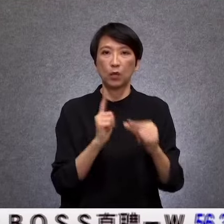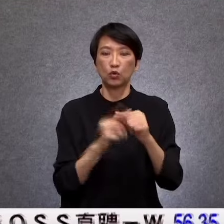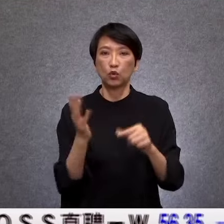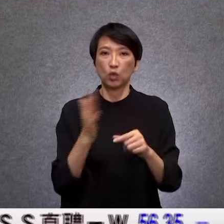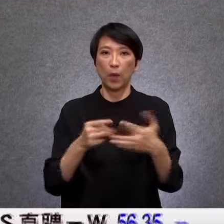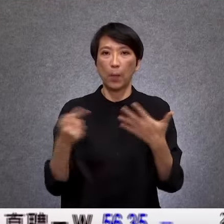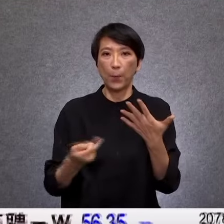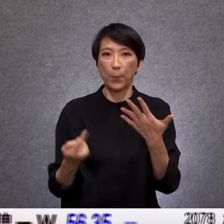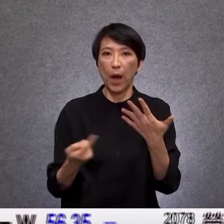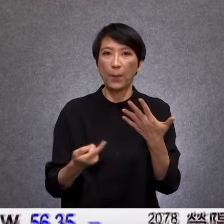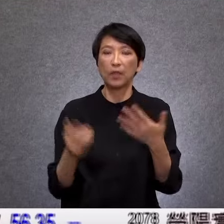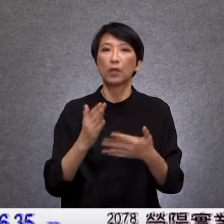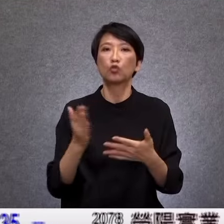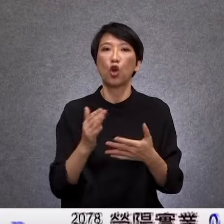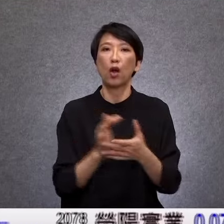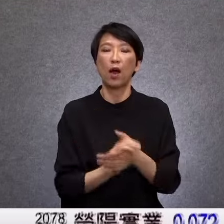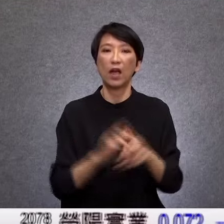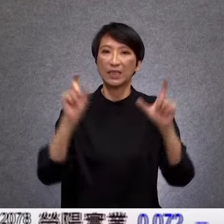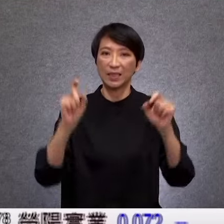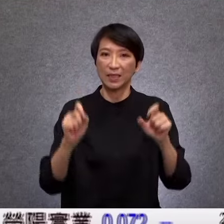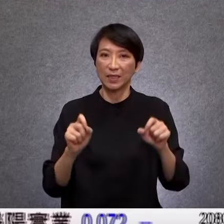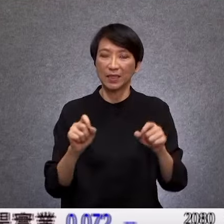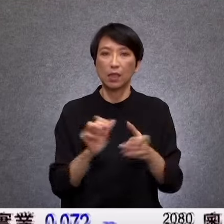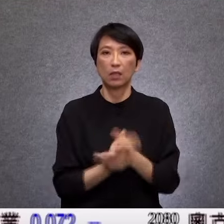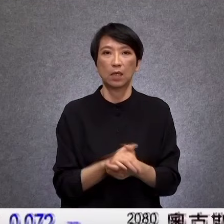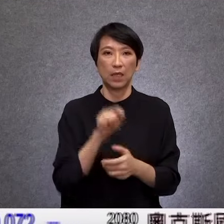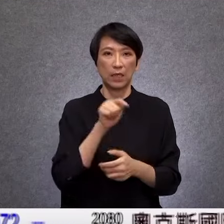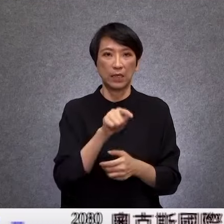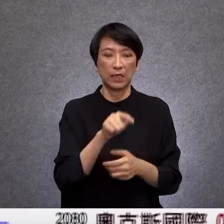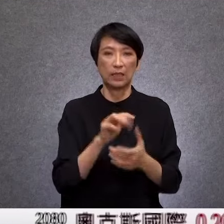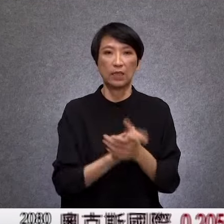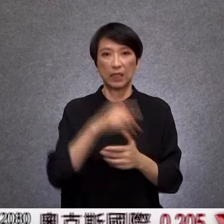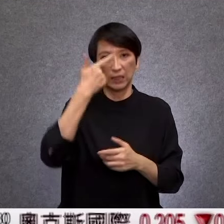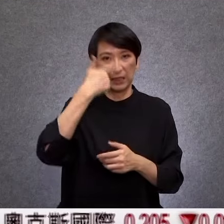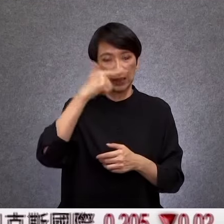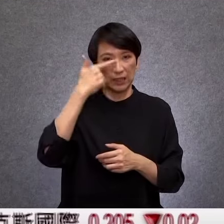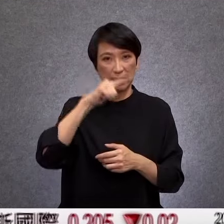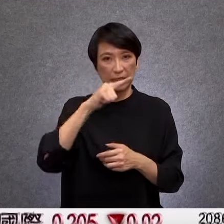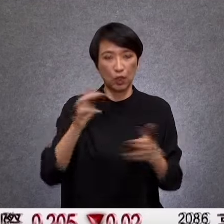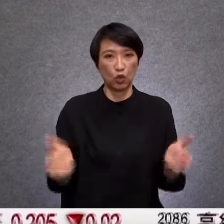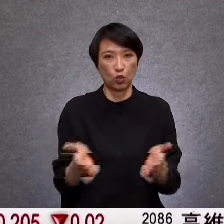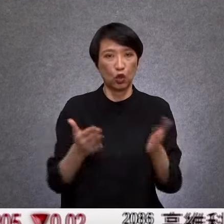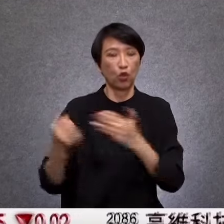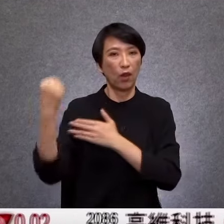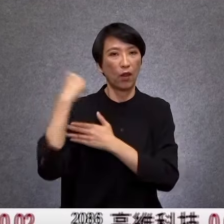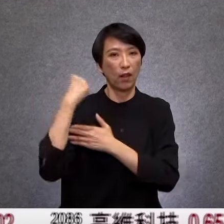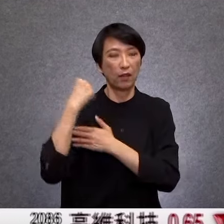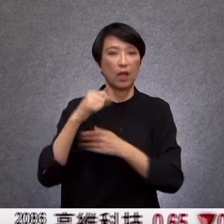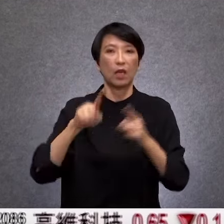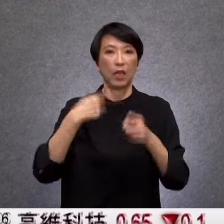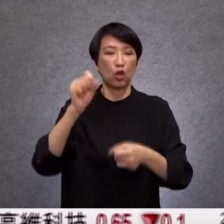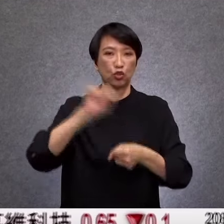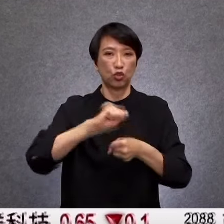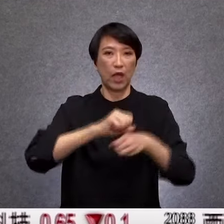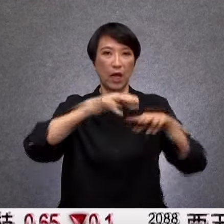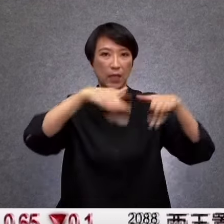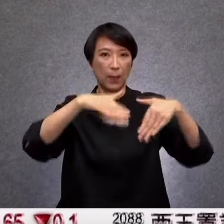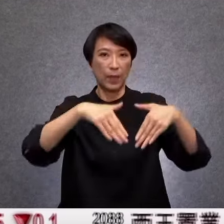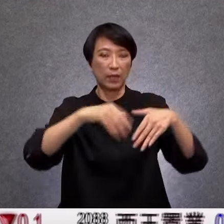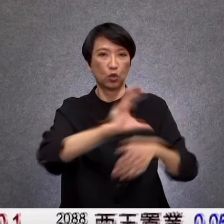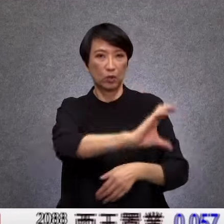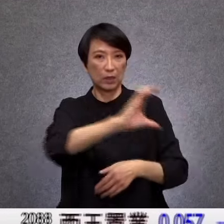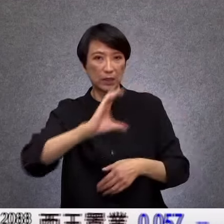個收入咧個中位數大概50000元到，咁換句話講咧，喺呢一啲咁嘅新嘅推動